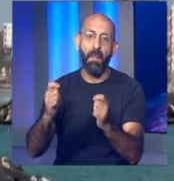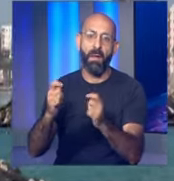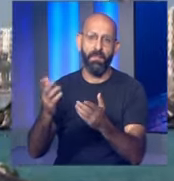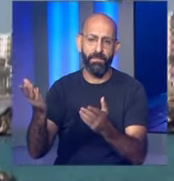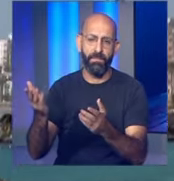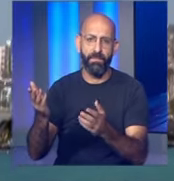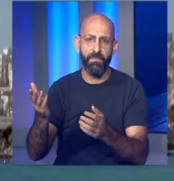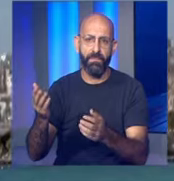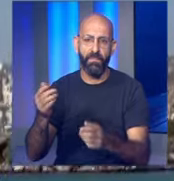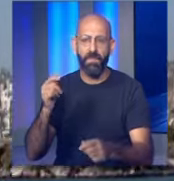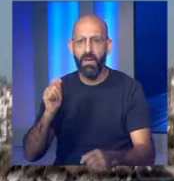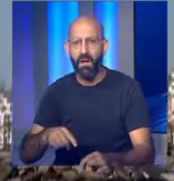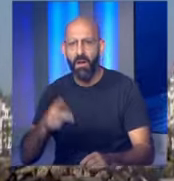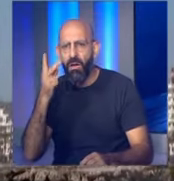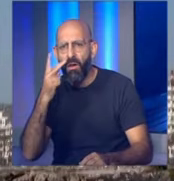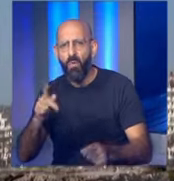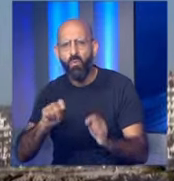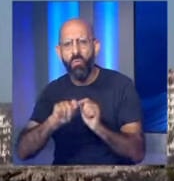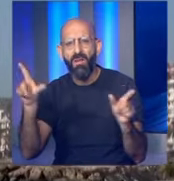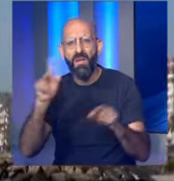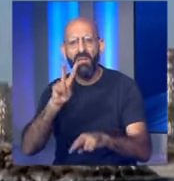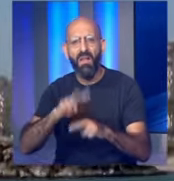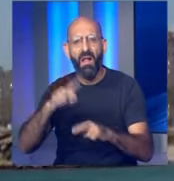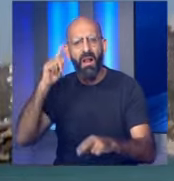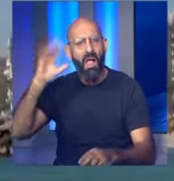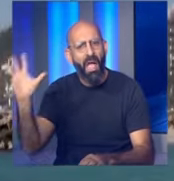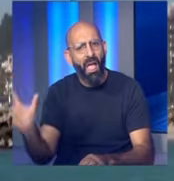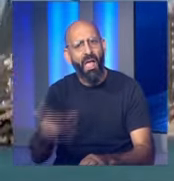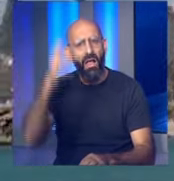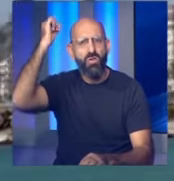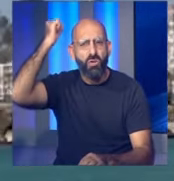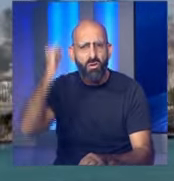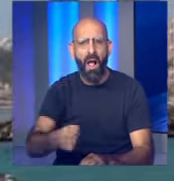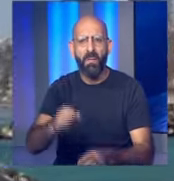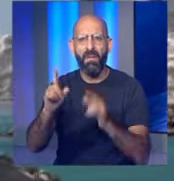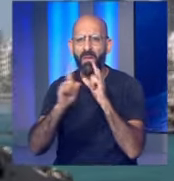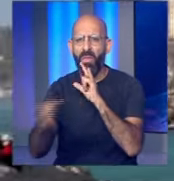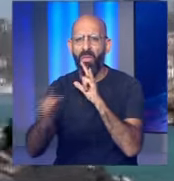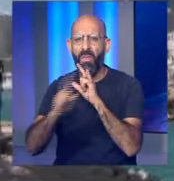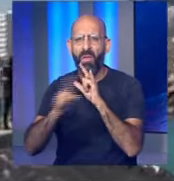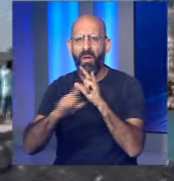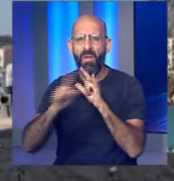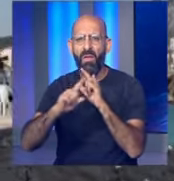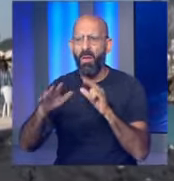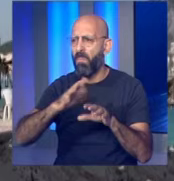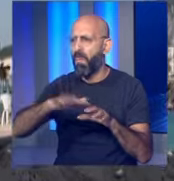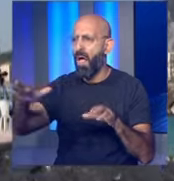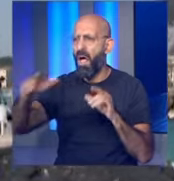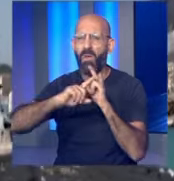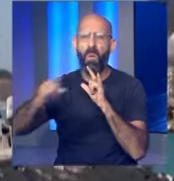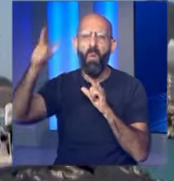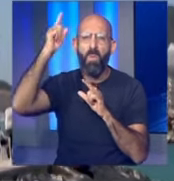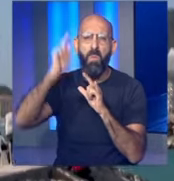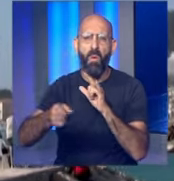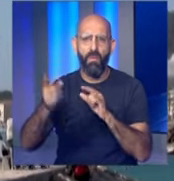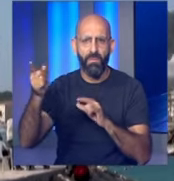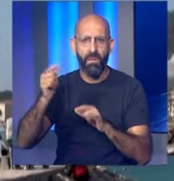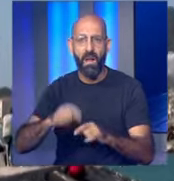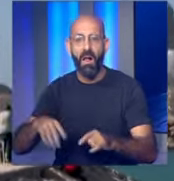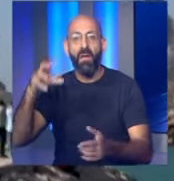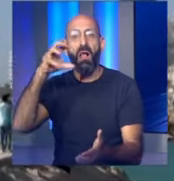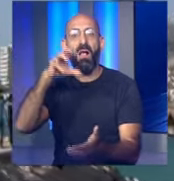منها إلى بعض الأحياء التي لم تستهدف بالتعذيرات، وبعدها توحش العدوان بغاراته